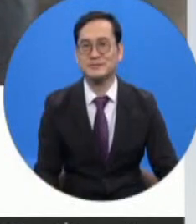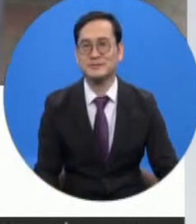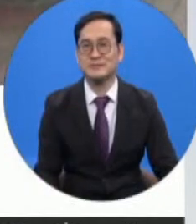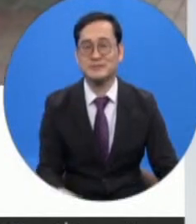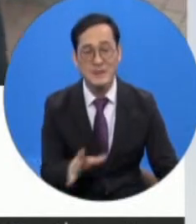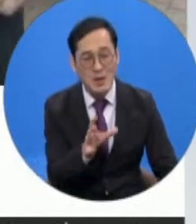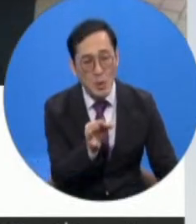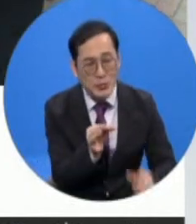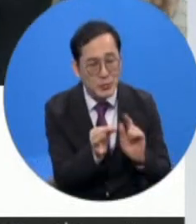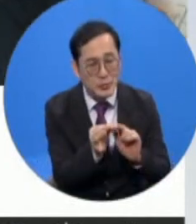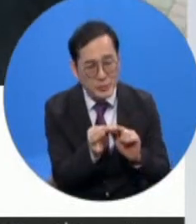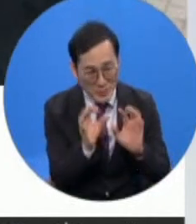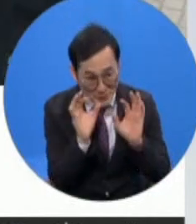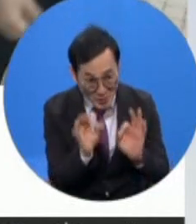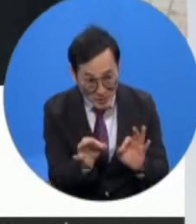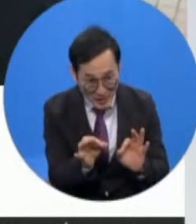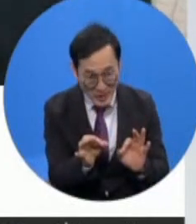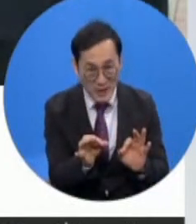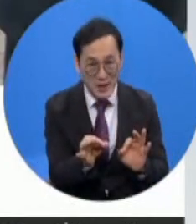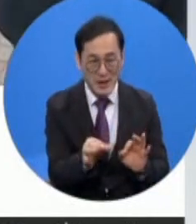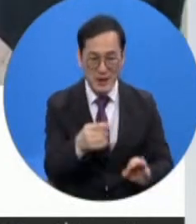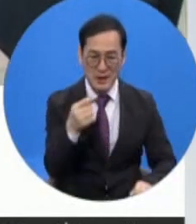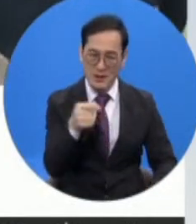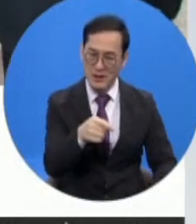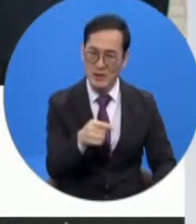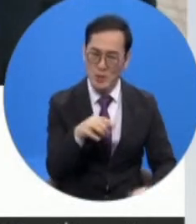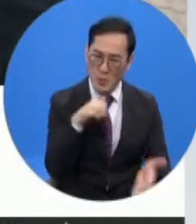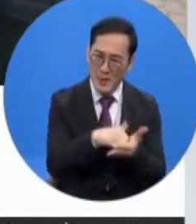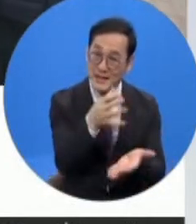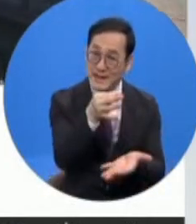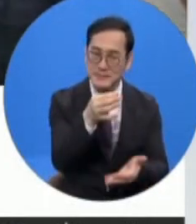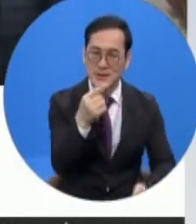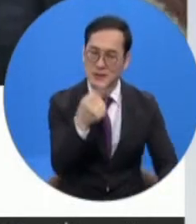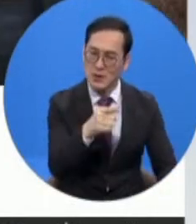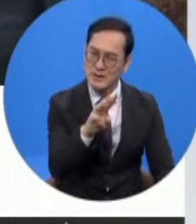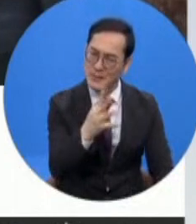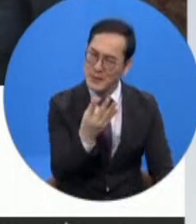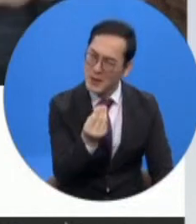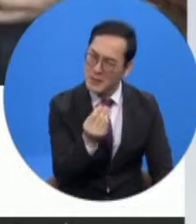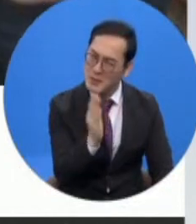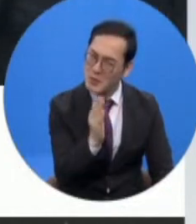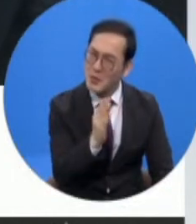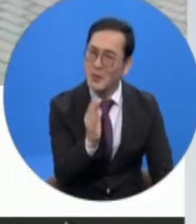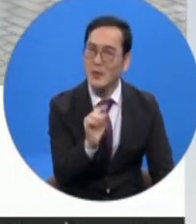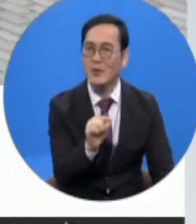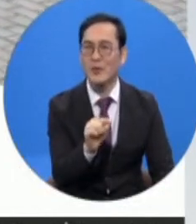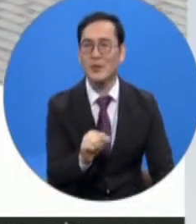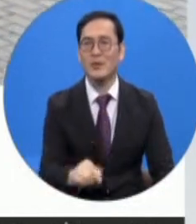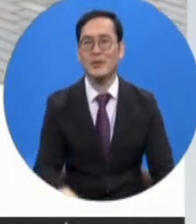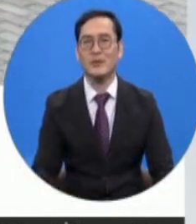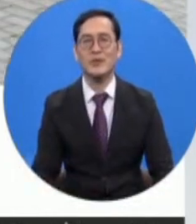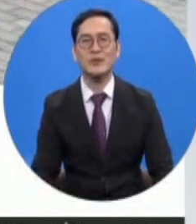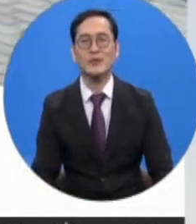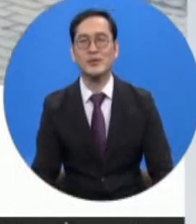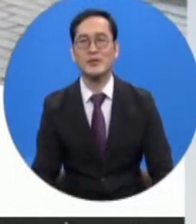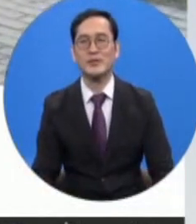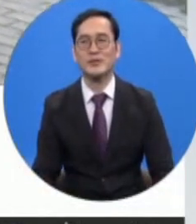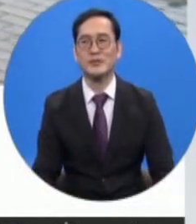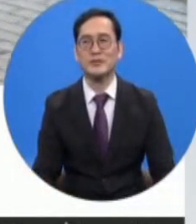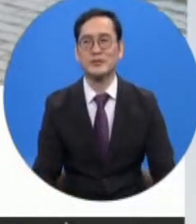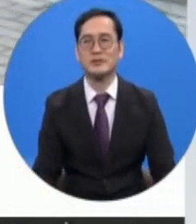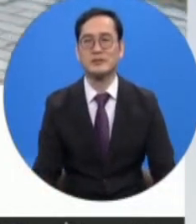금액은 아니지 않는가. 지금 뭐 1,400만 원 이야기도 나오고 500만 원 땄다 그런 이야기도 나왔는데 이게 어느 정도 규모의